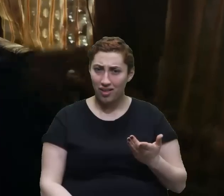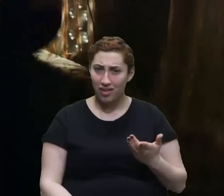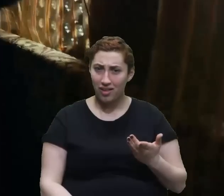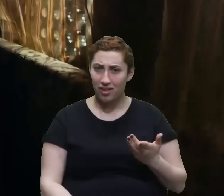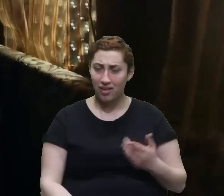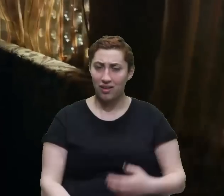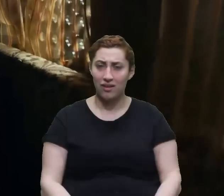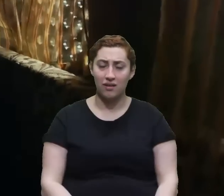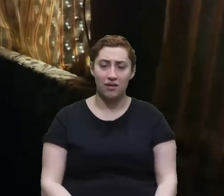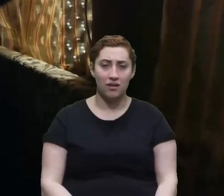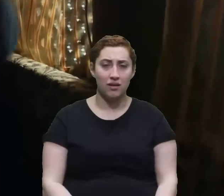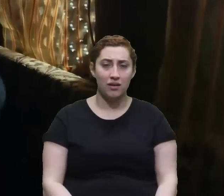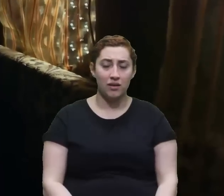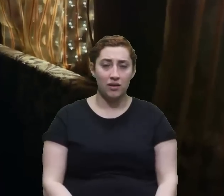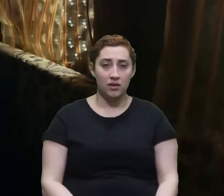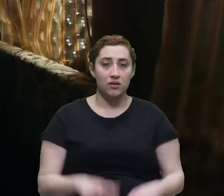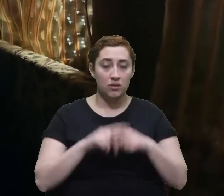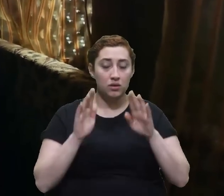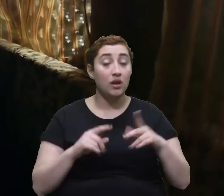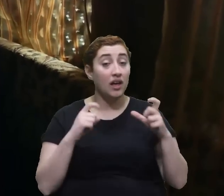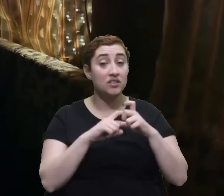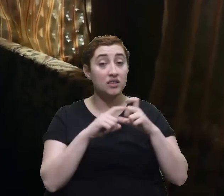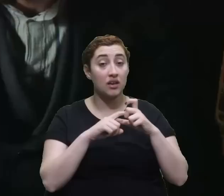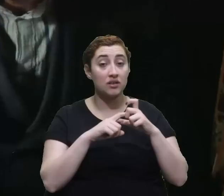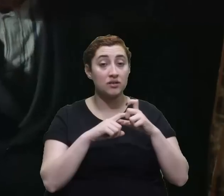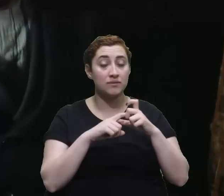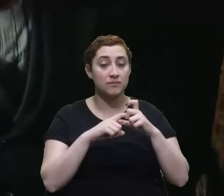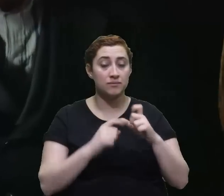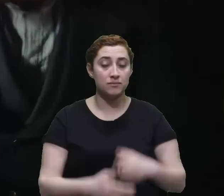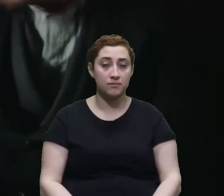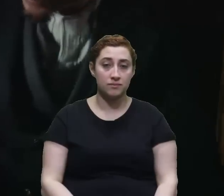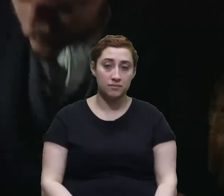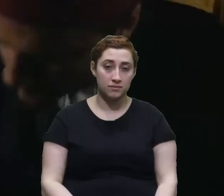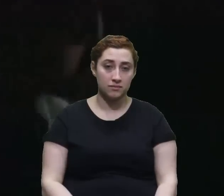Efendi pencereye vurdu. Ejder. Ejder iniyor.